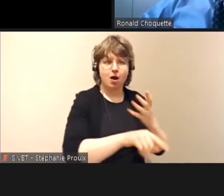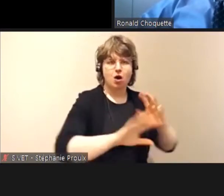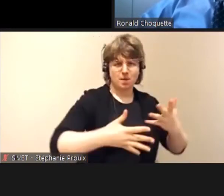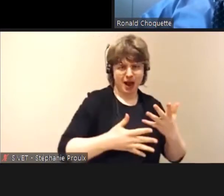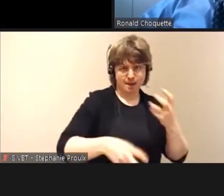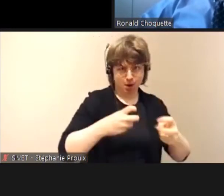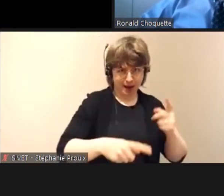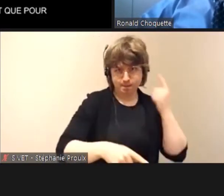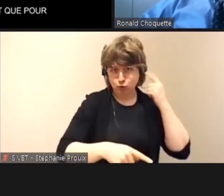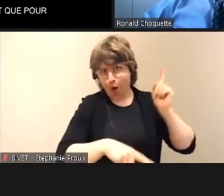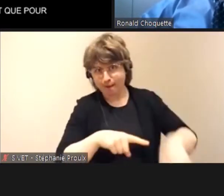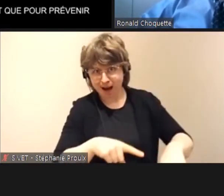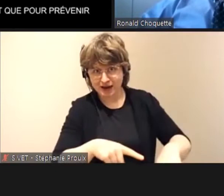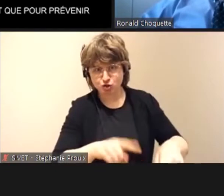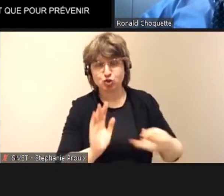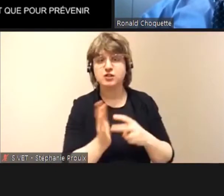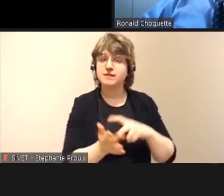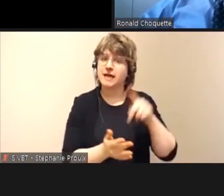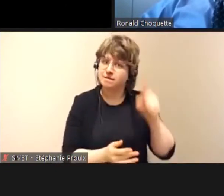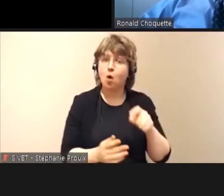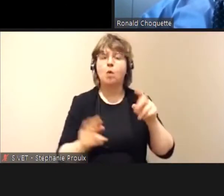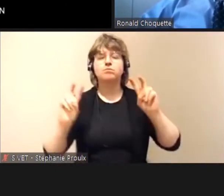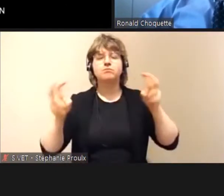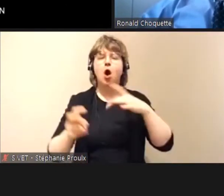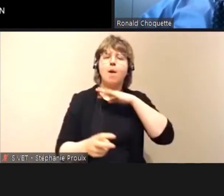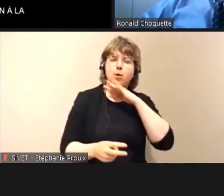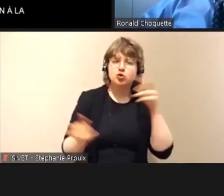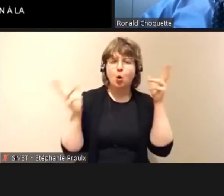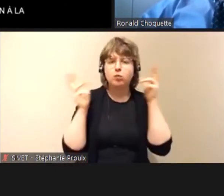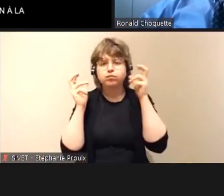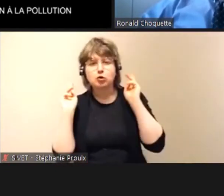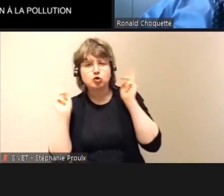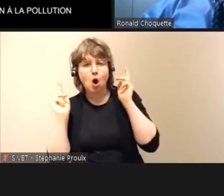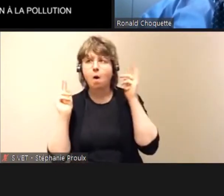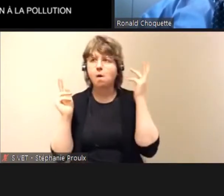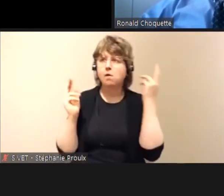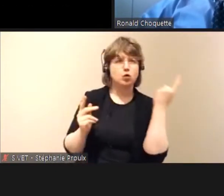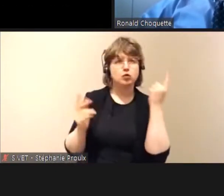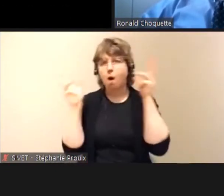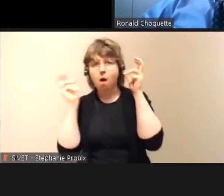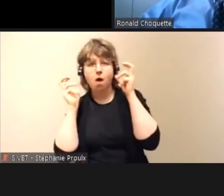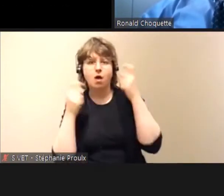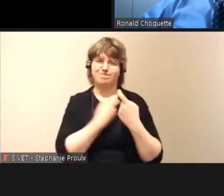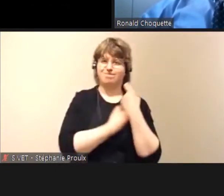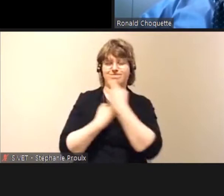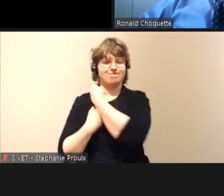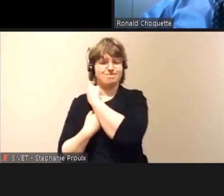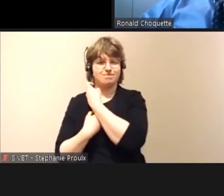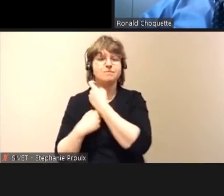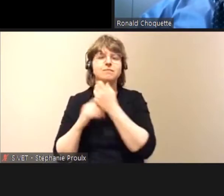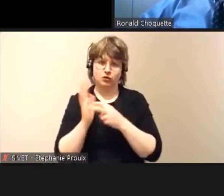ça, ce qu'il faut faire, c'est qu'il faut faire attention à la pollution sonore, la pollution par le bruit, éviter les bruits trop